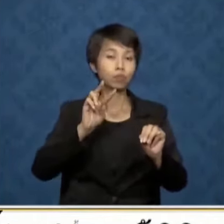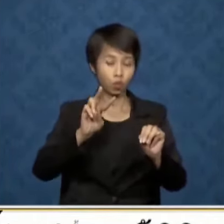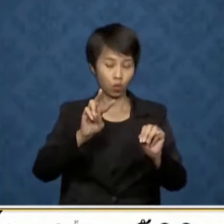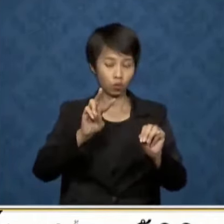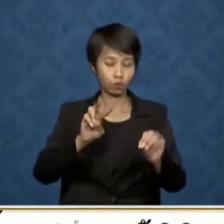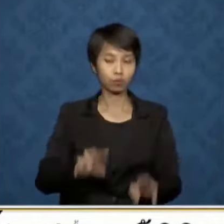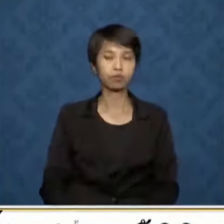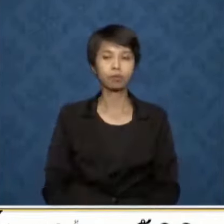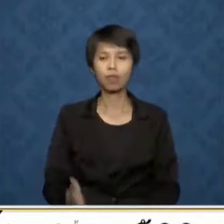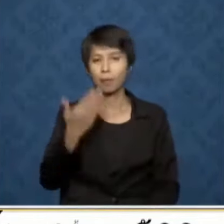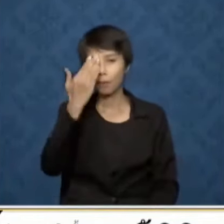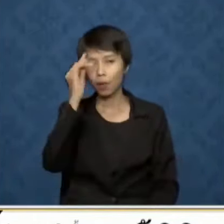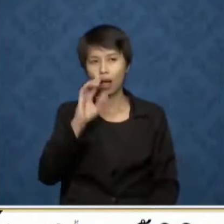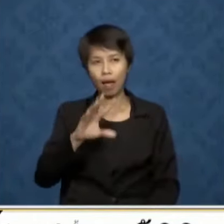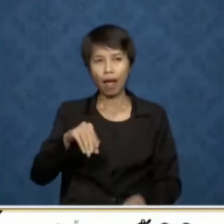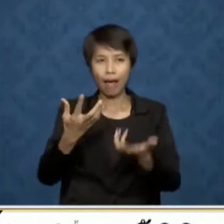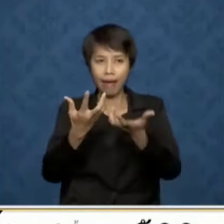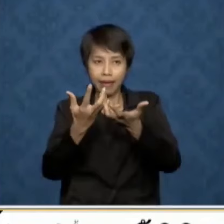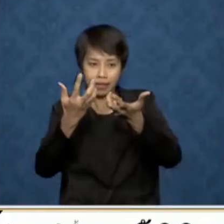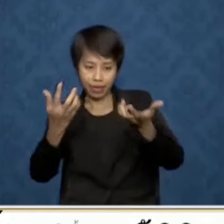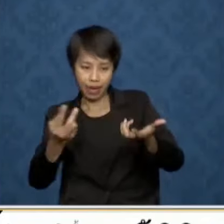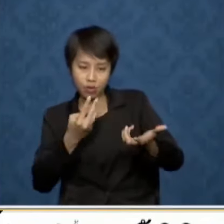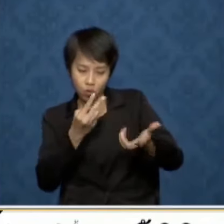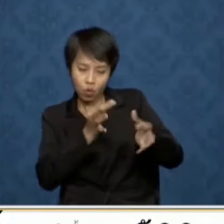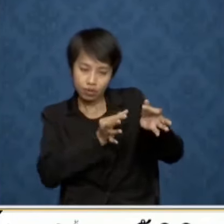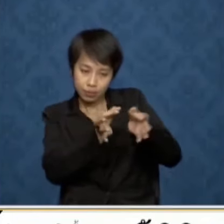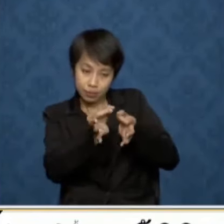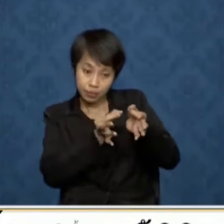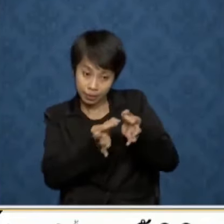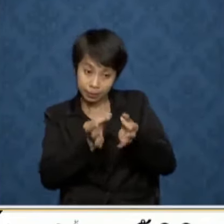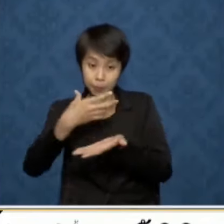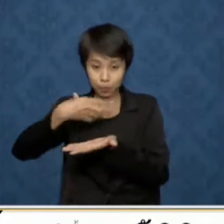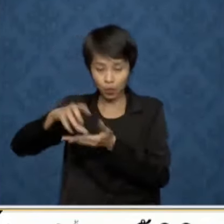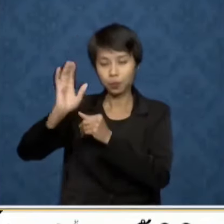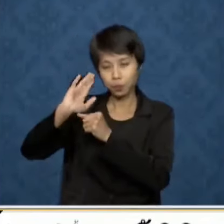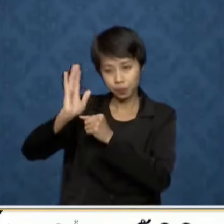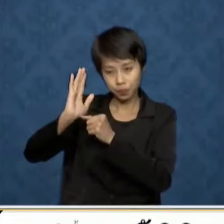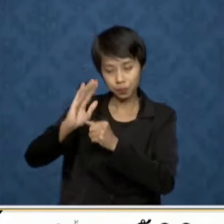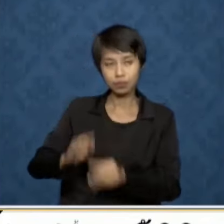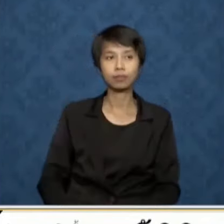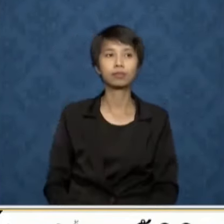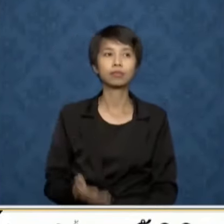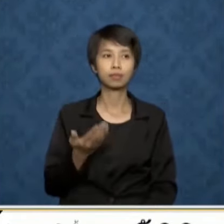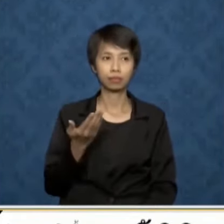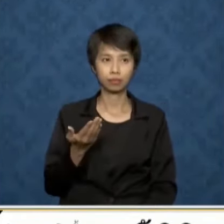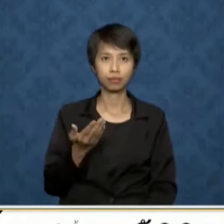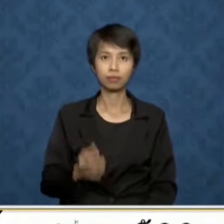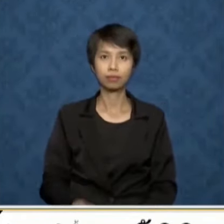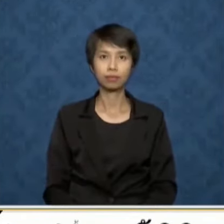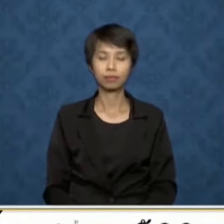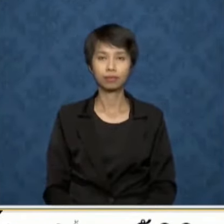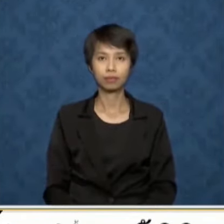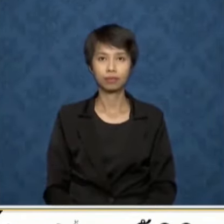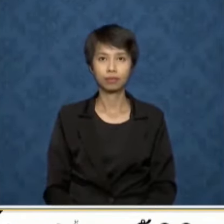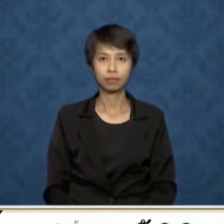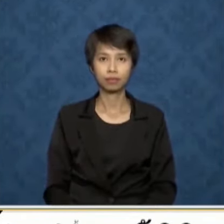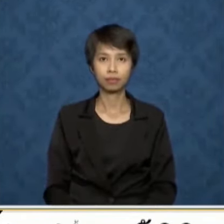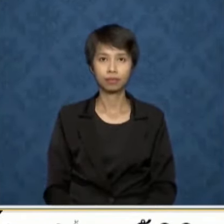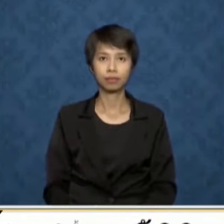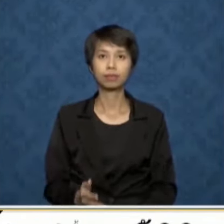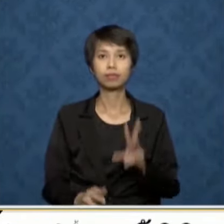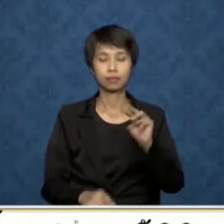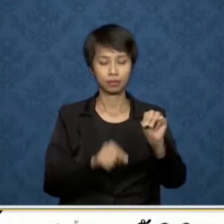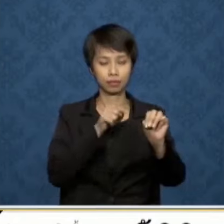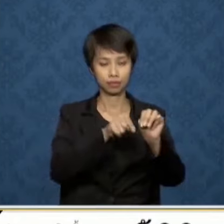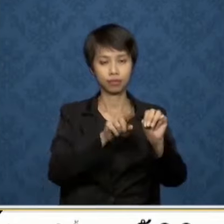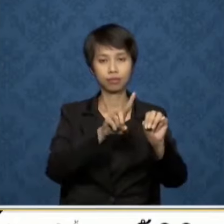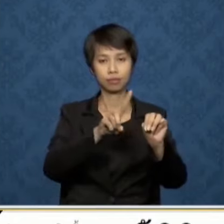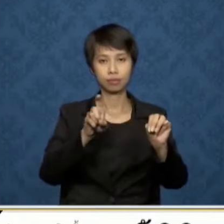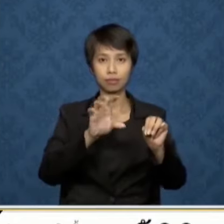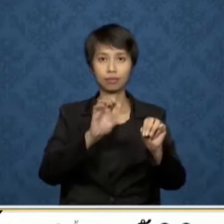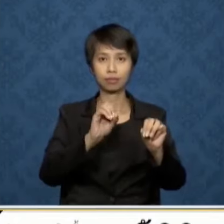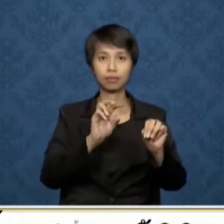ง